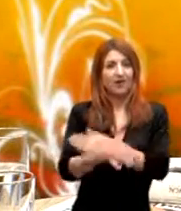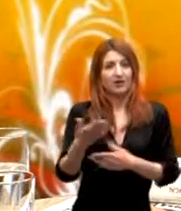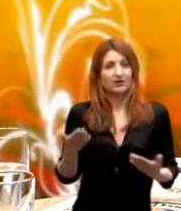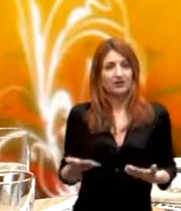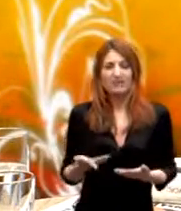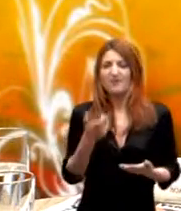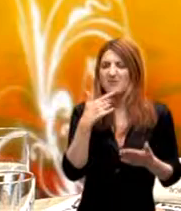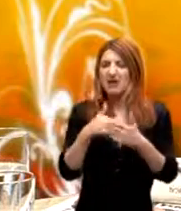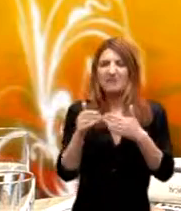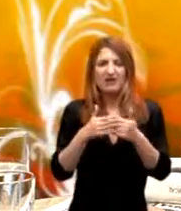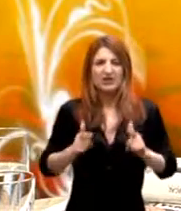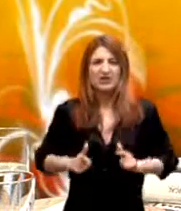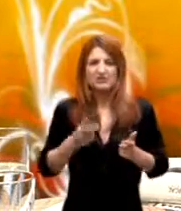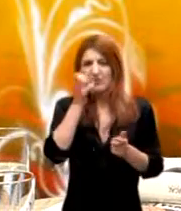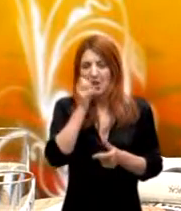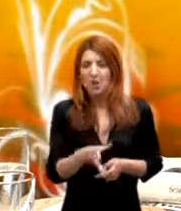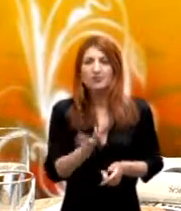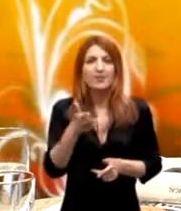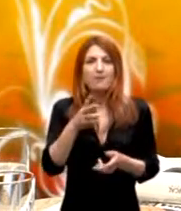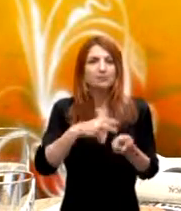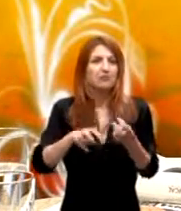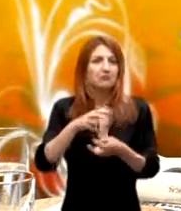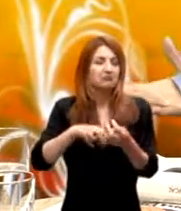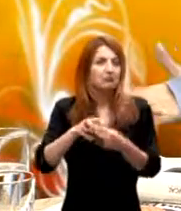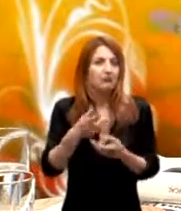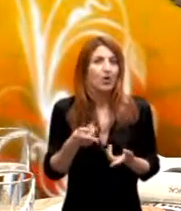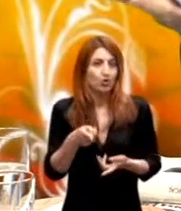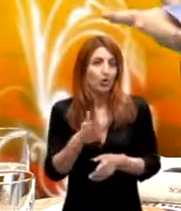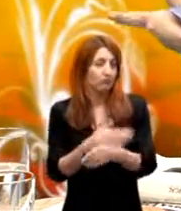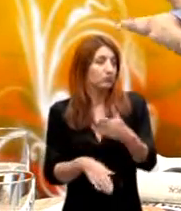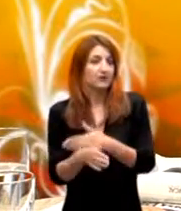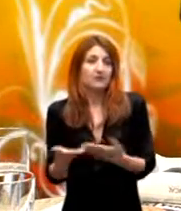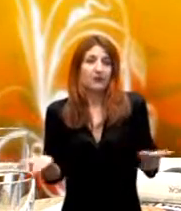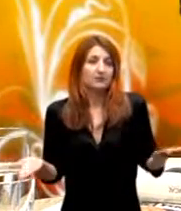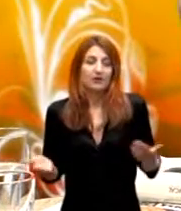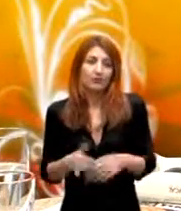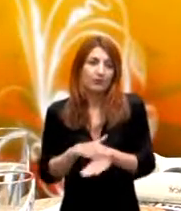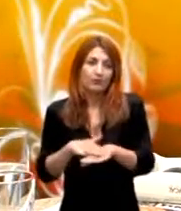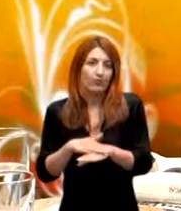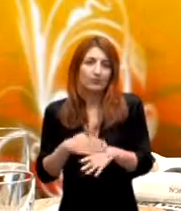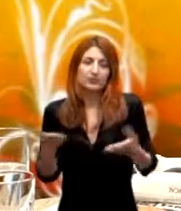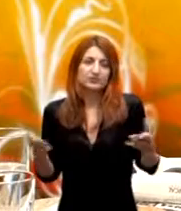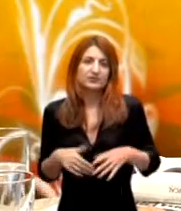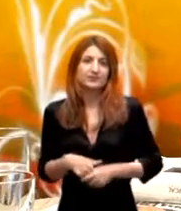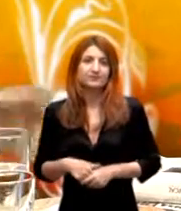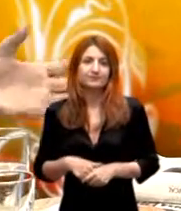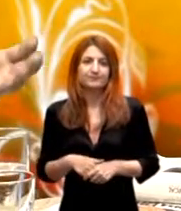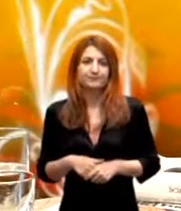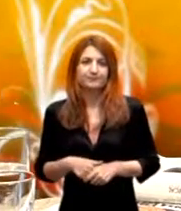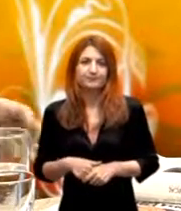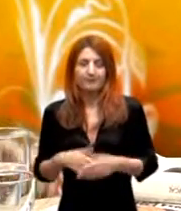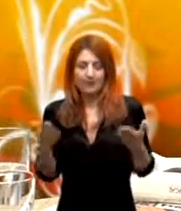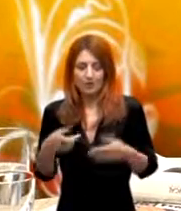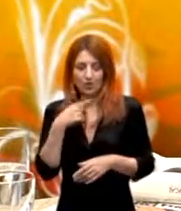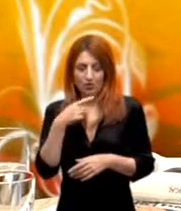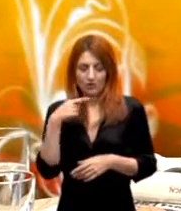Kvaliteta življenja, ne možeš hodati, oprostit ćeš lijepo. To je invaliditet. Da. I još nešto da kažemo. Kad se govori o